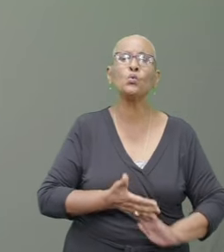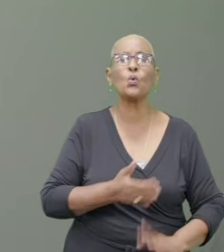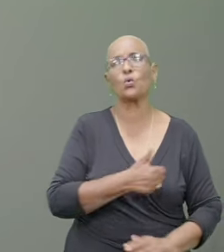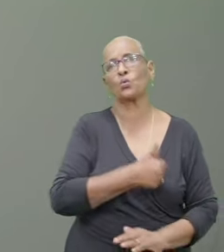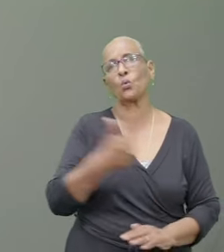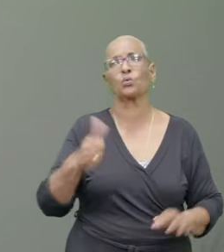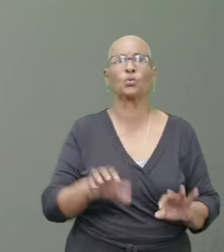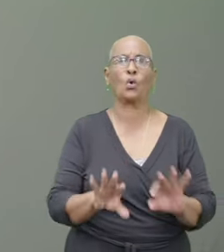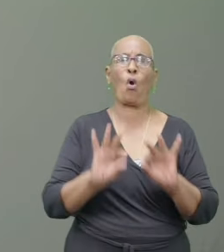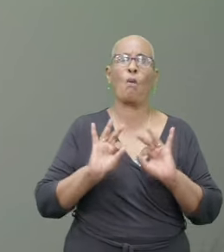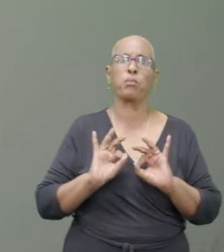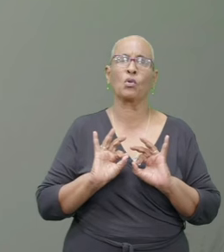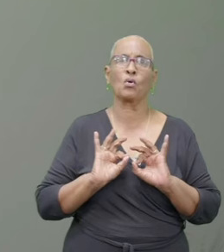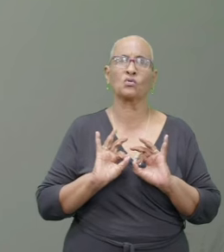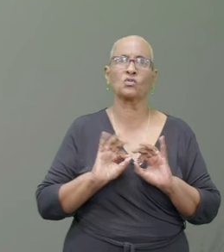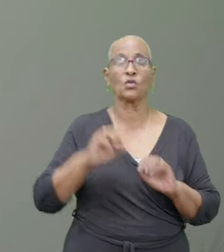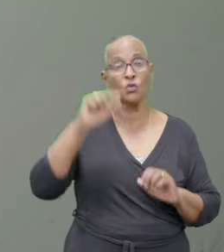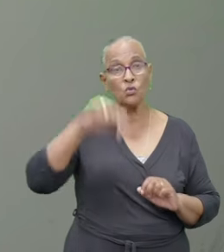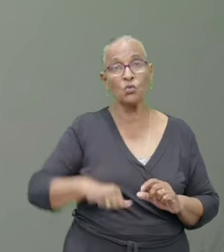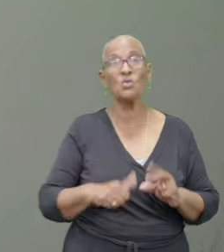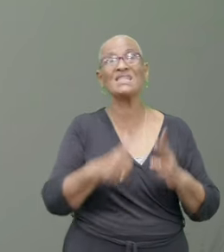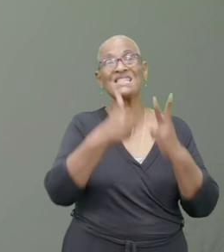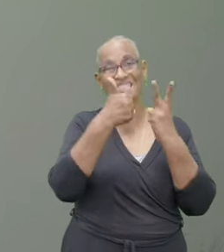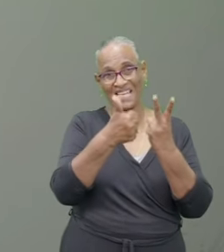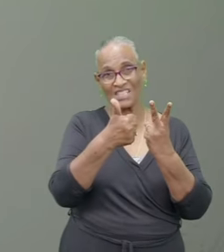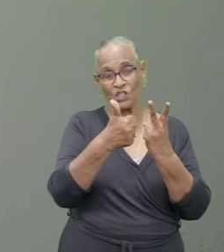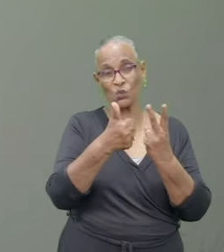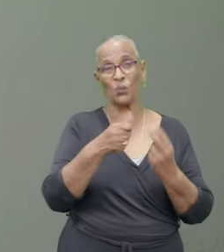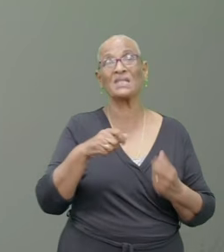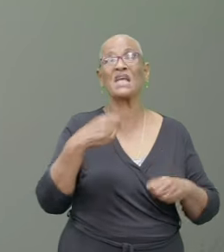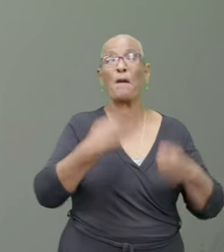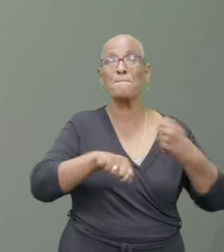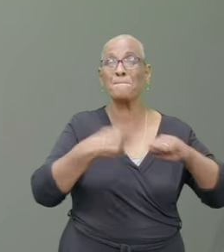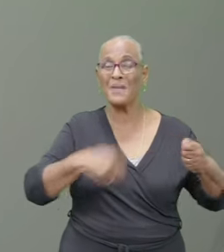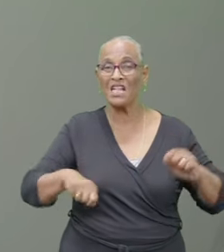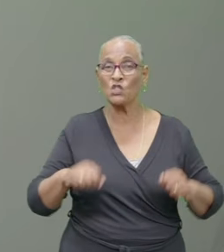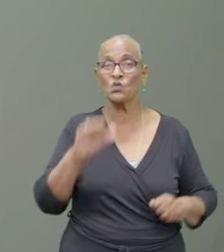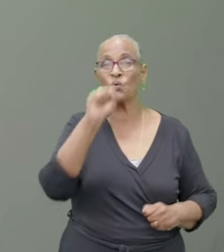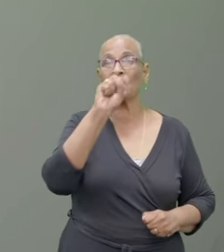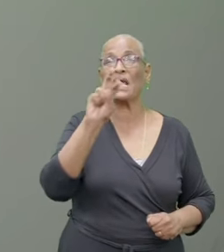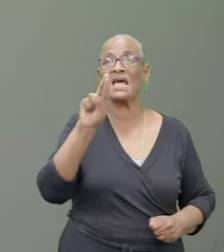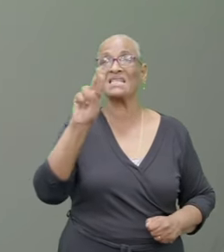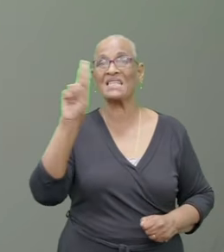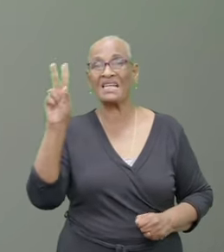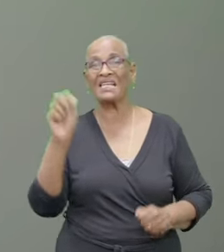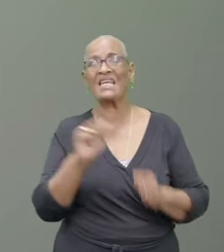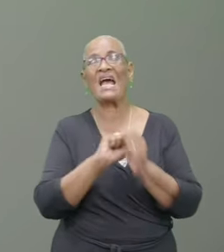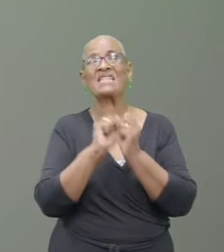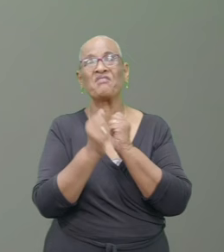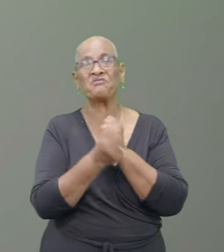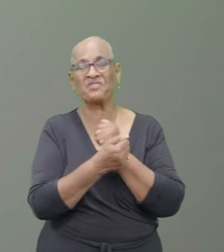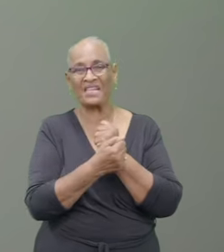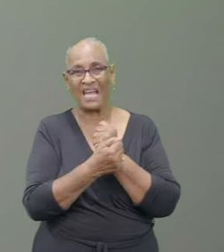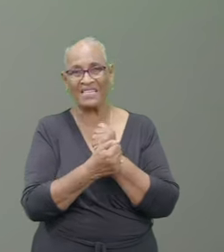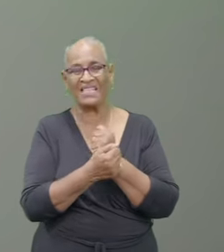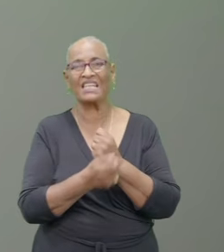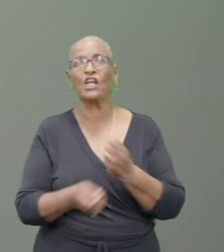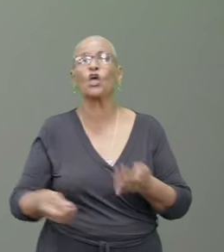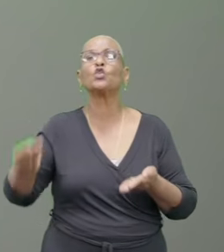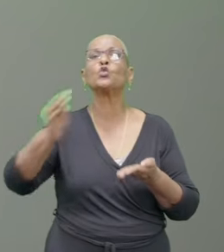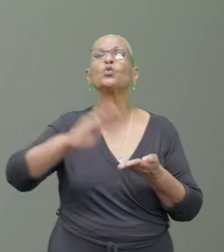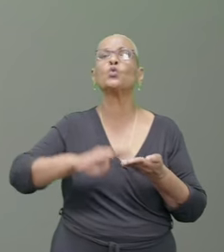nu 26 miljoen SRD per maand uit aan die brain drain toelage.